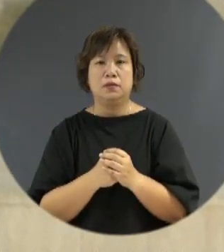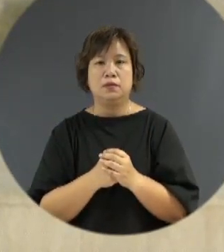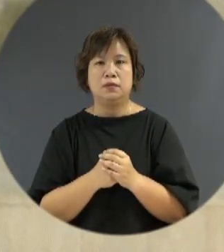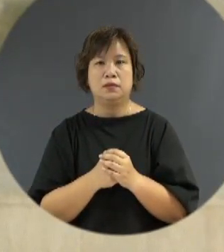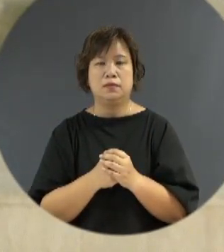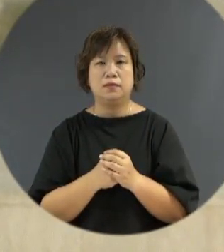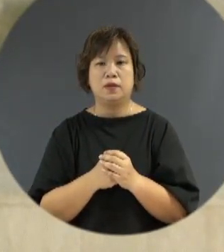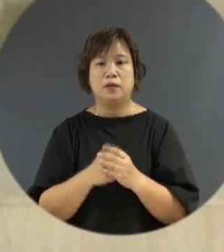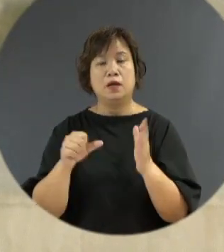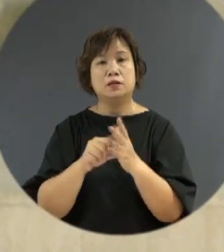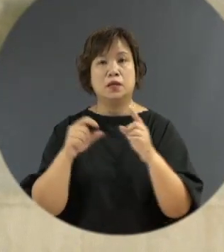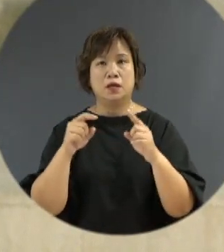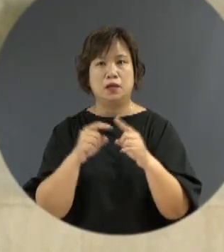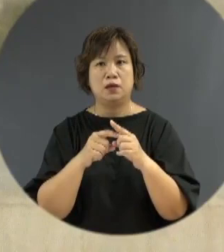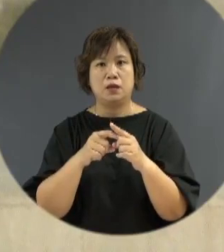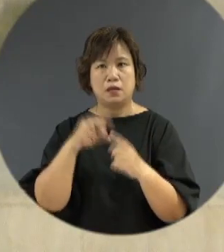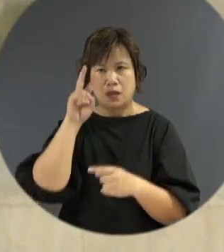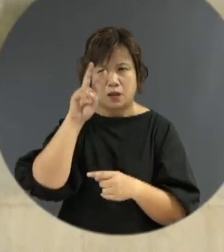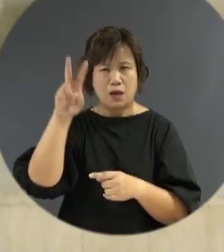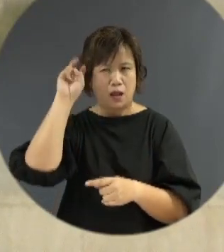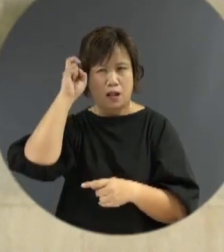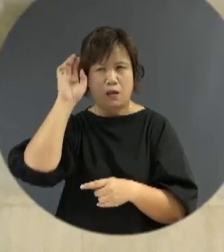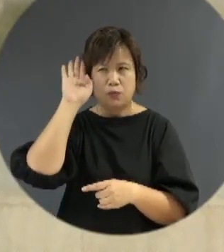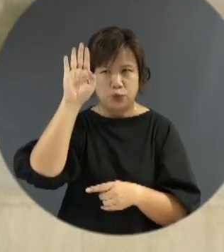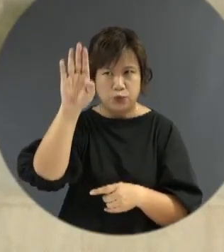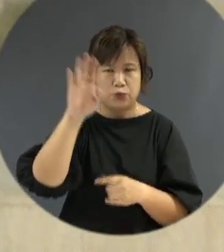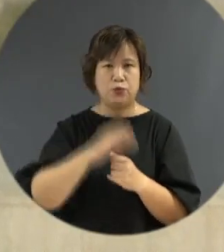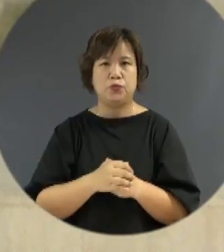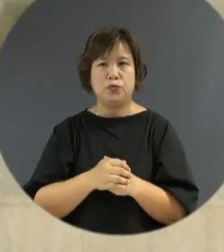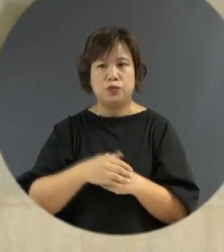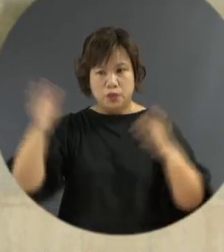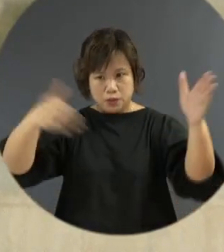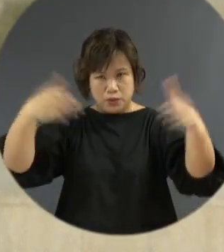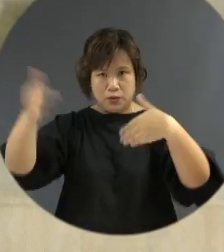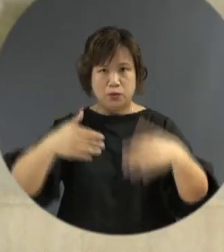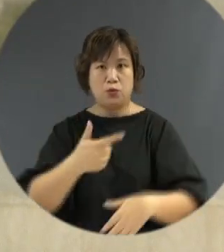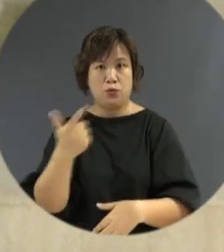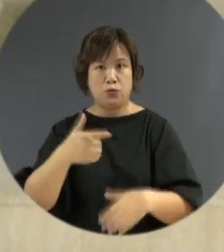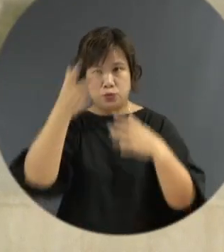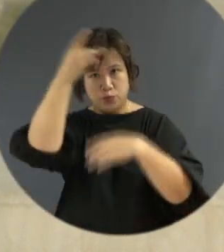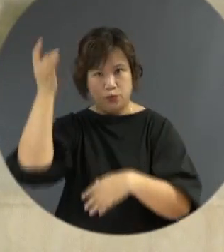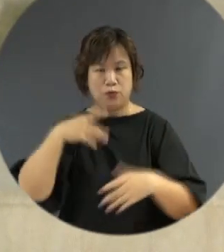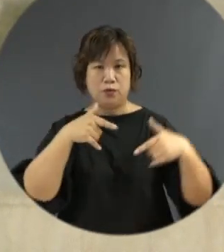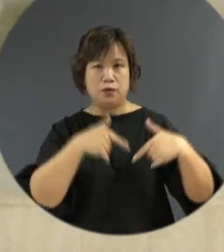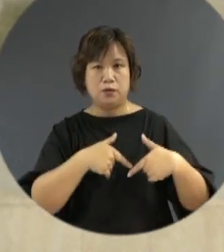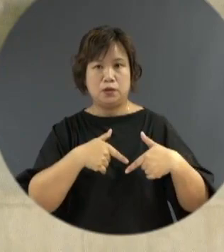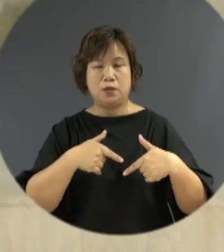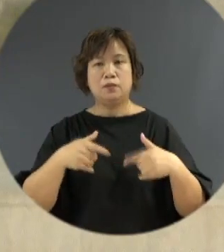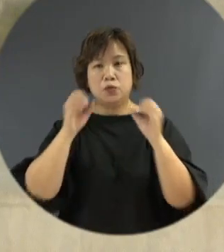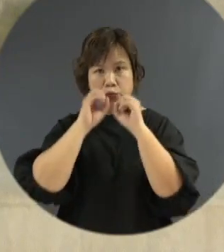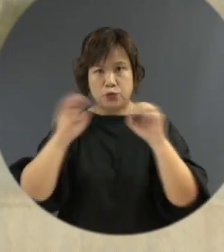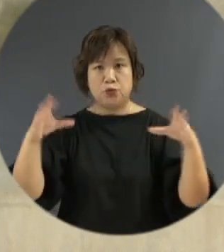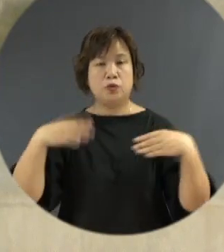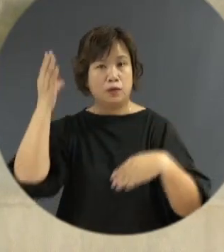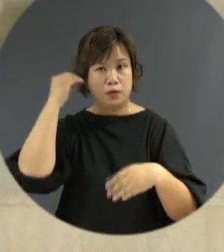圣云仙很有远见，召集了一批热心传教的人士，专往各